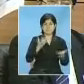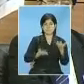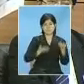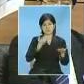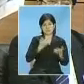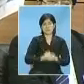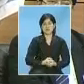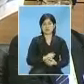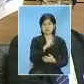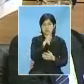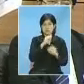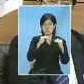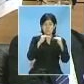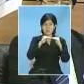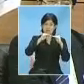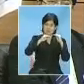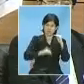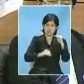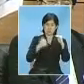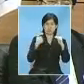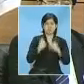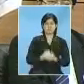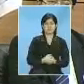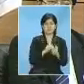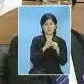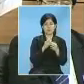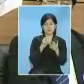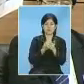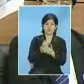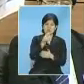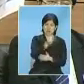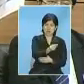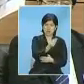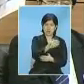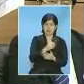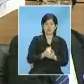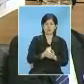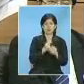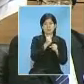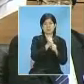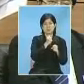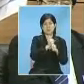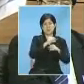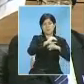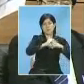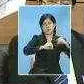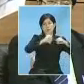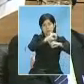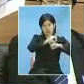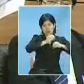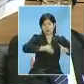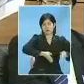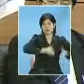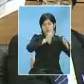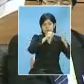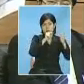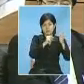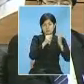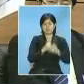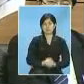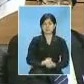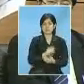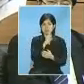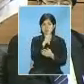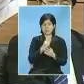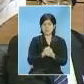แต่ต้องให้สิทธิ์ในด้านอื่นนอกจากการชดเชยแล้วเนี่ยในการก่อสร้างอาคารถ้าไม่สามารถที่จะเอ่อมี